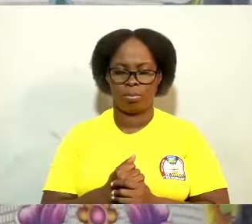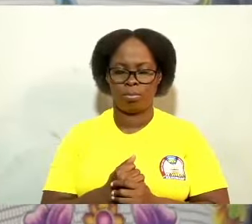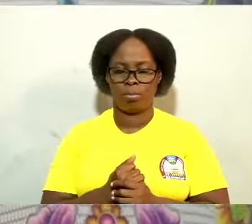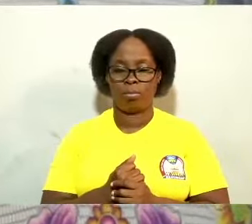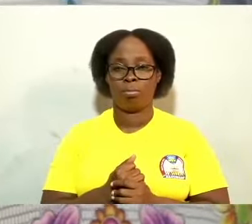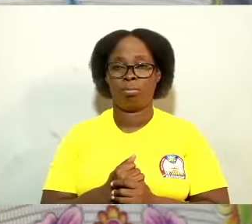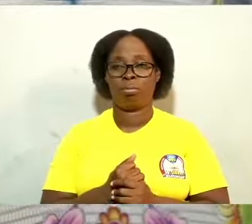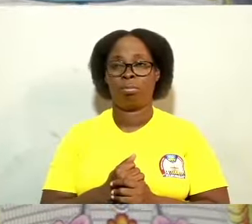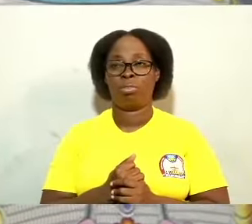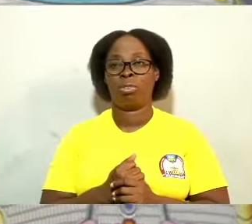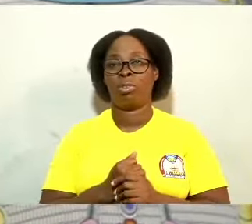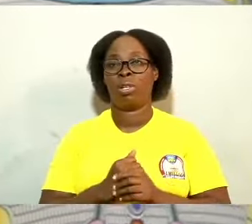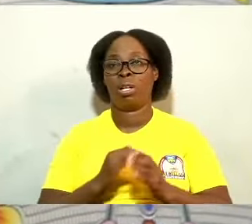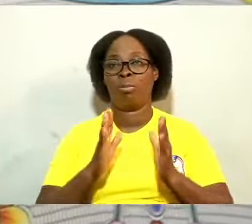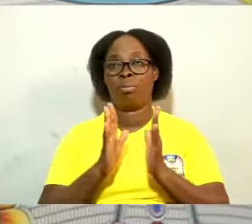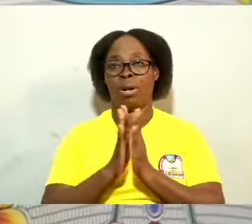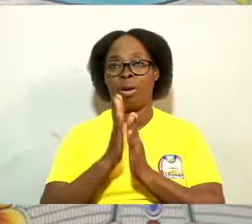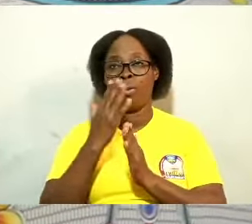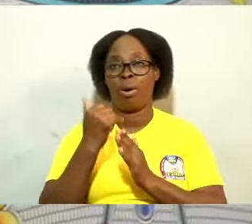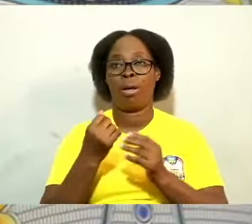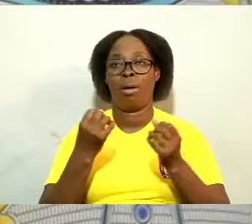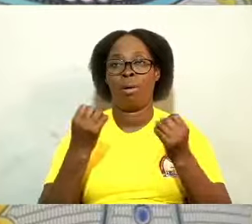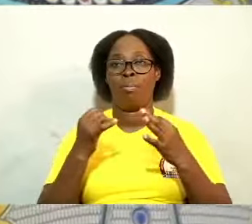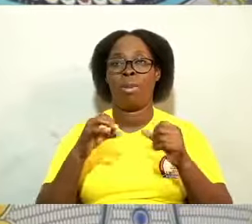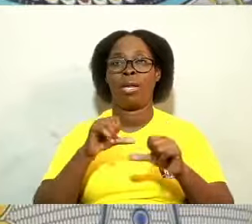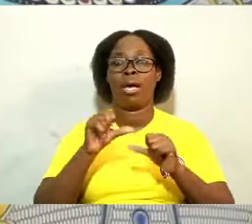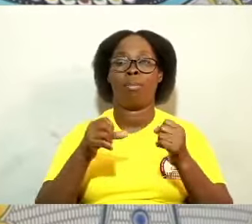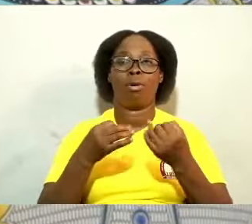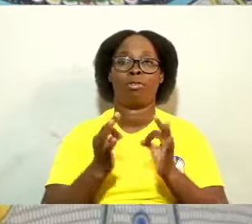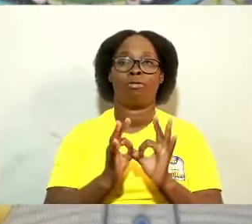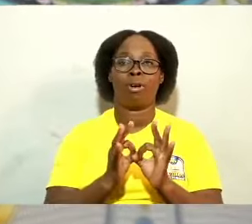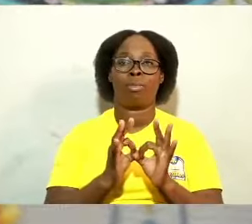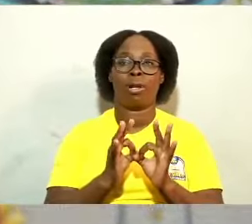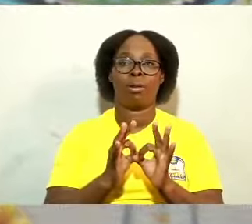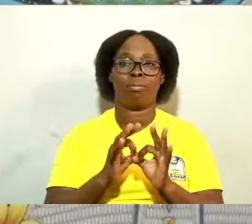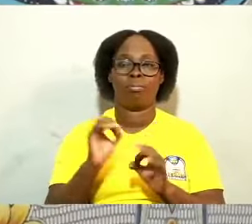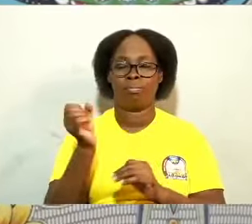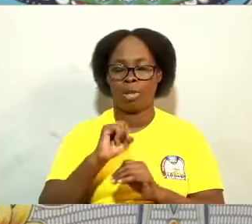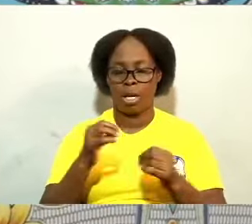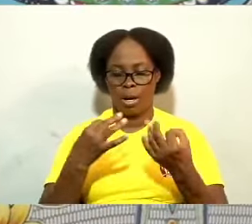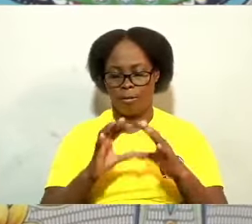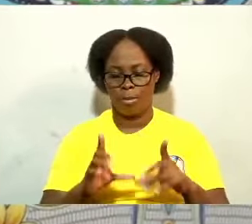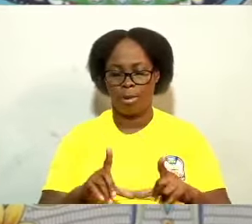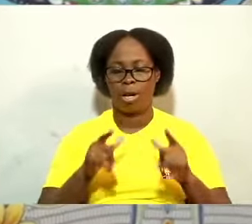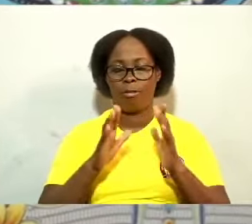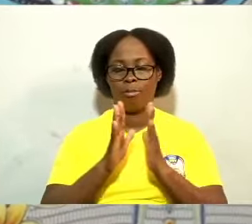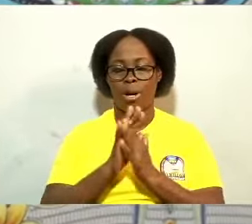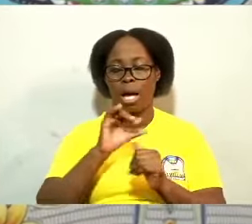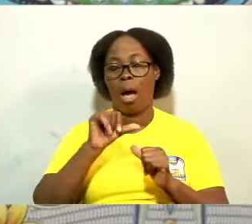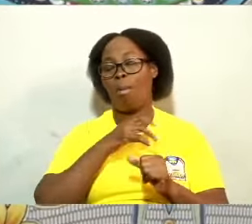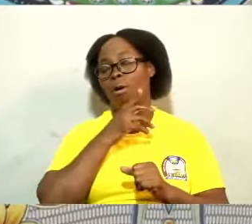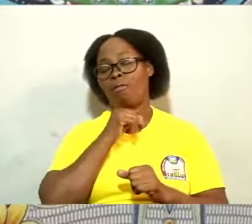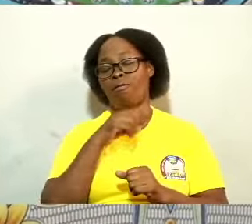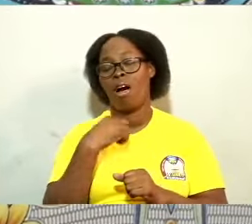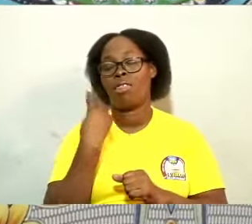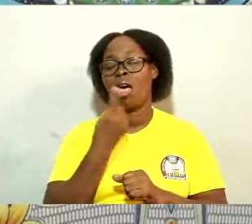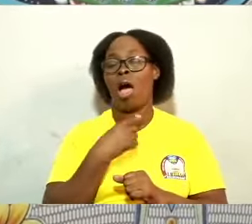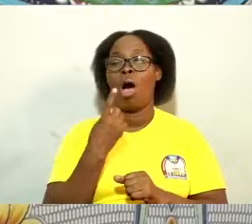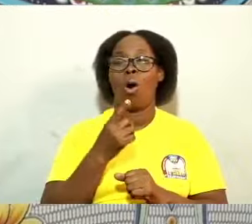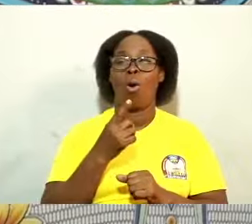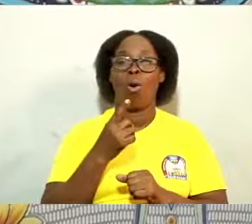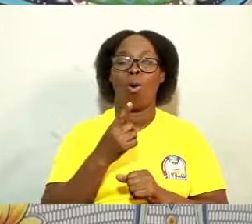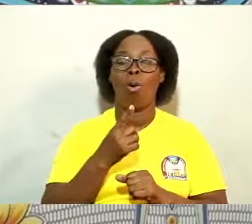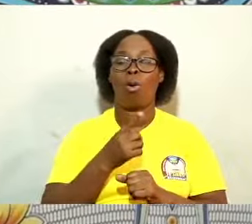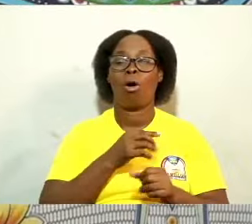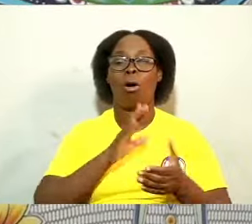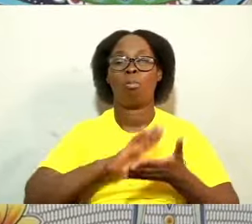Ataomba, maana mengine yaliyo humu yanahusu familia, yanahusu ndoa, yanahusu akina baba walioamua kuwa makina Tyson